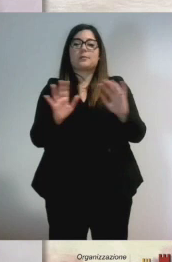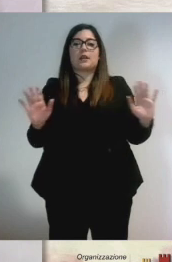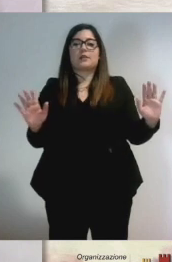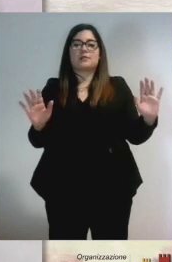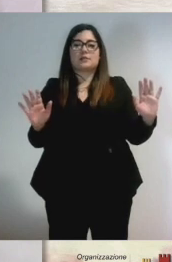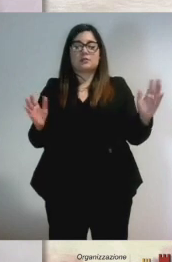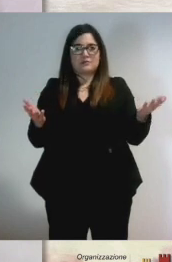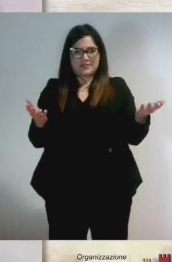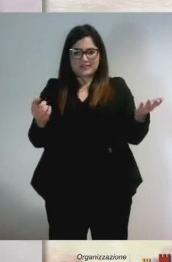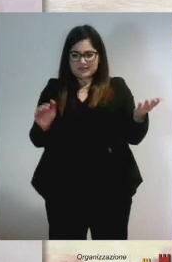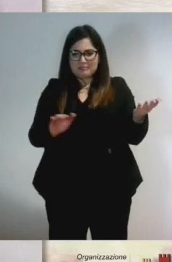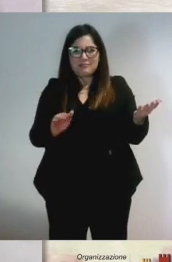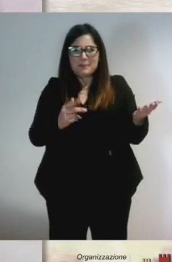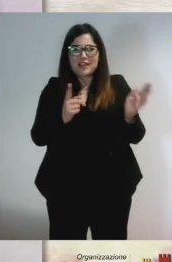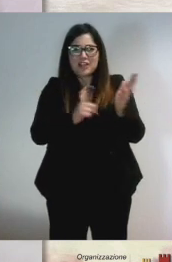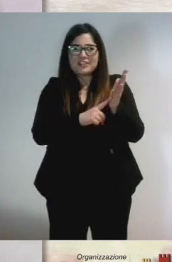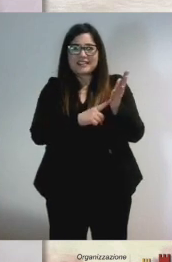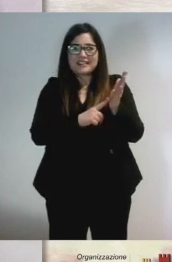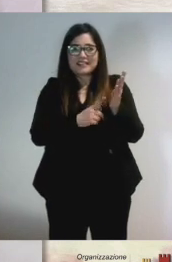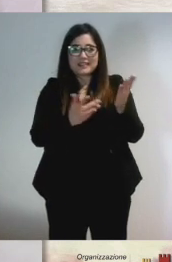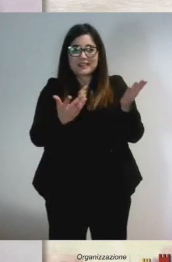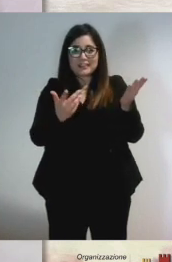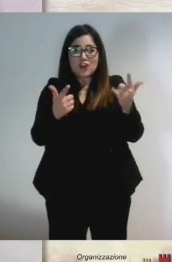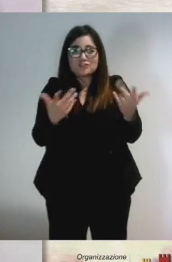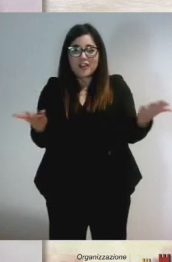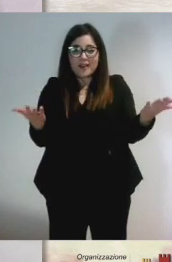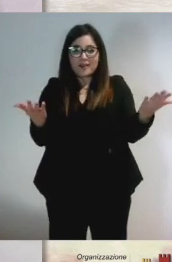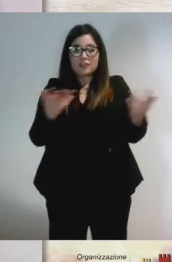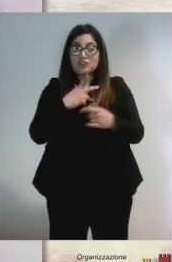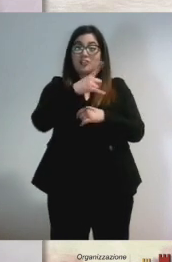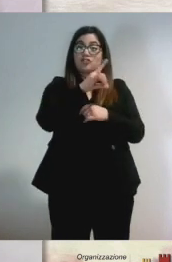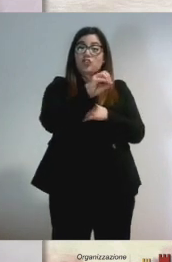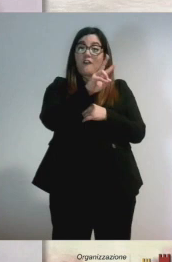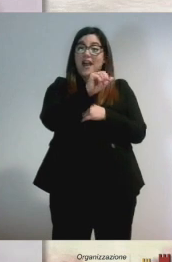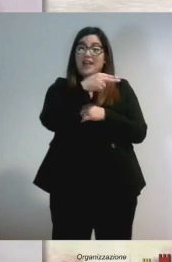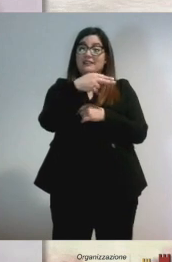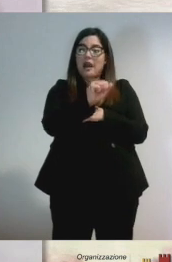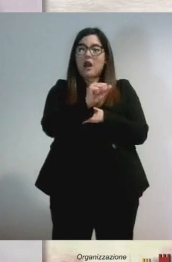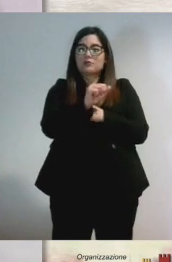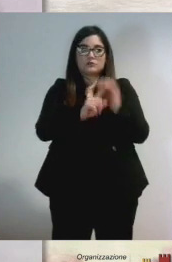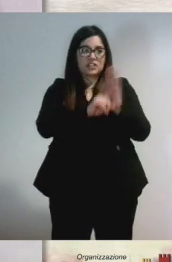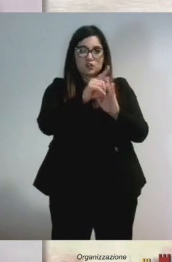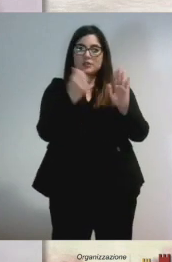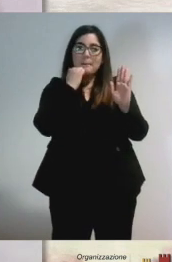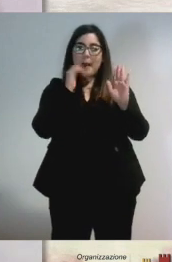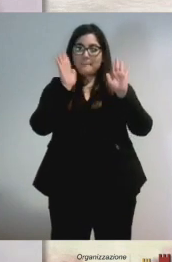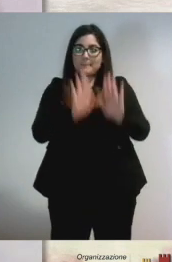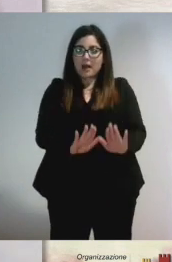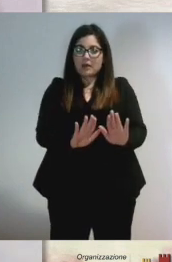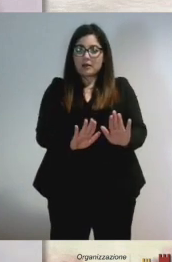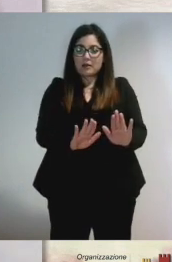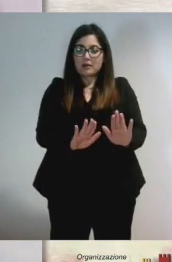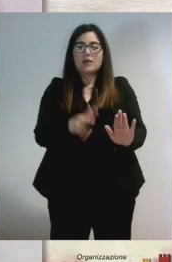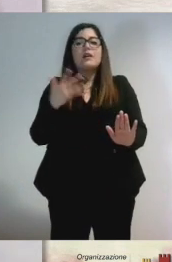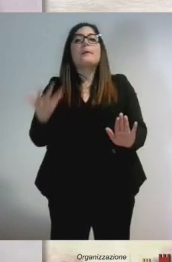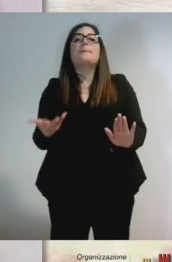mancano dei diritti cioè da un lato Giovanna risulta la mamma però non può prendere tutti i